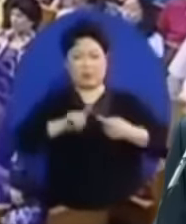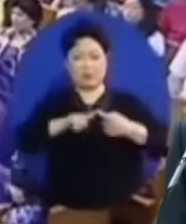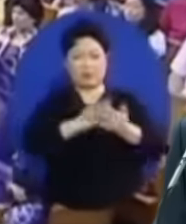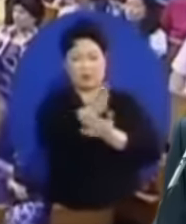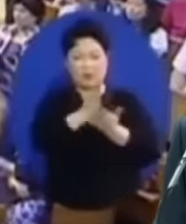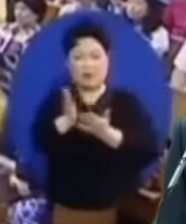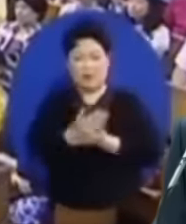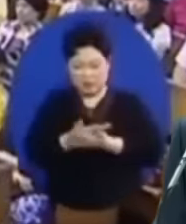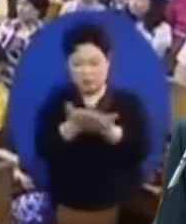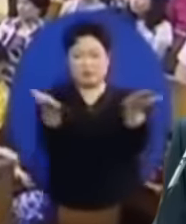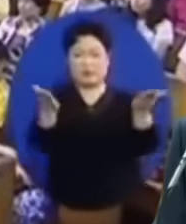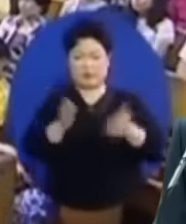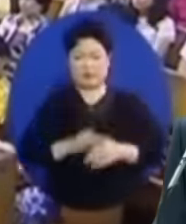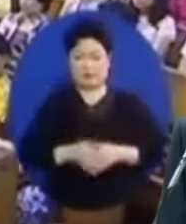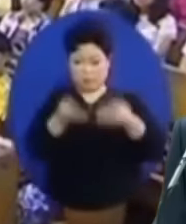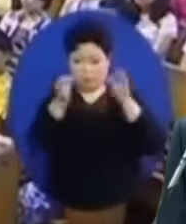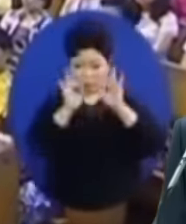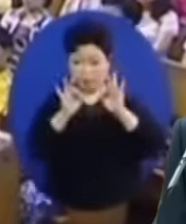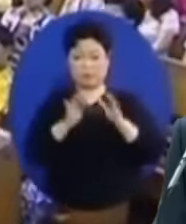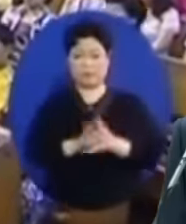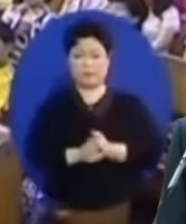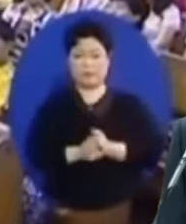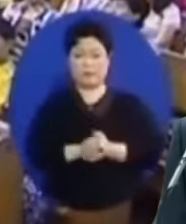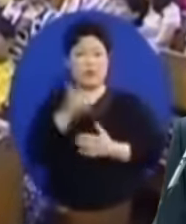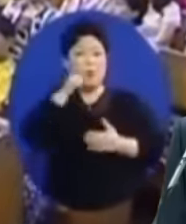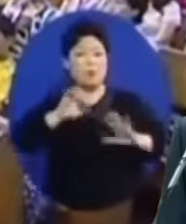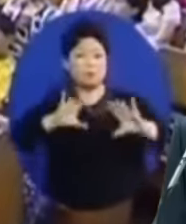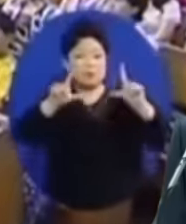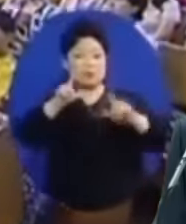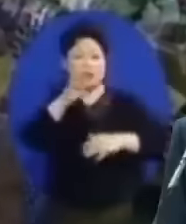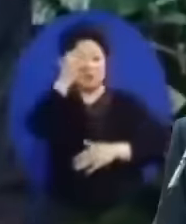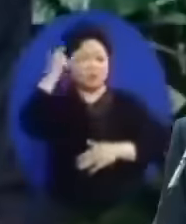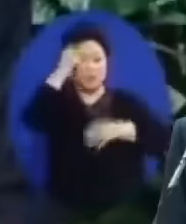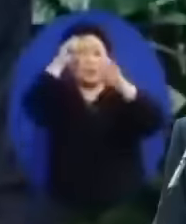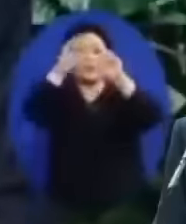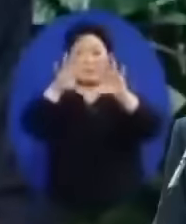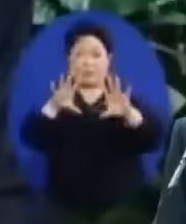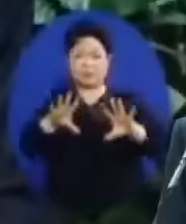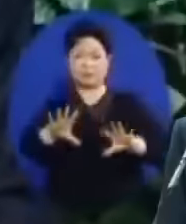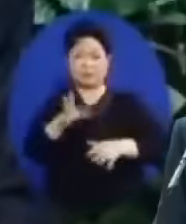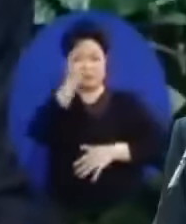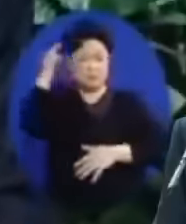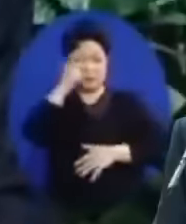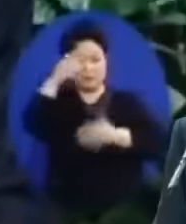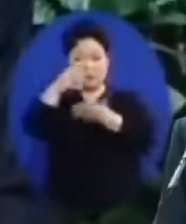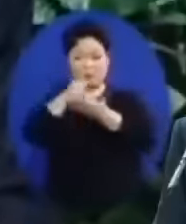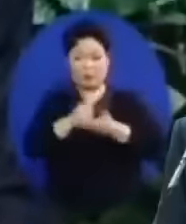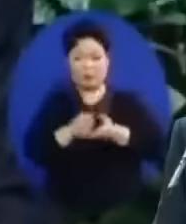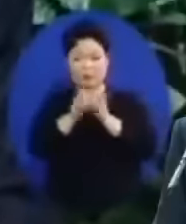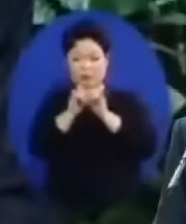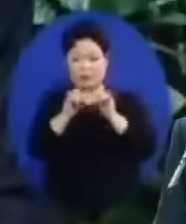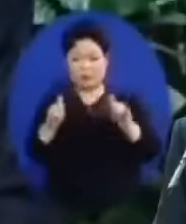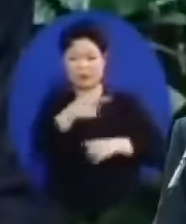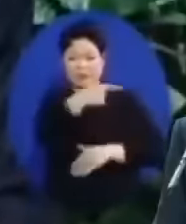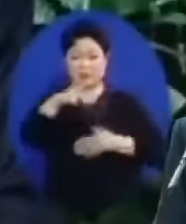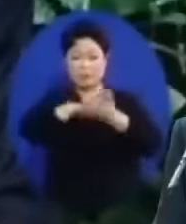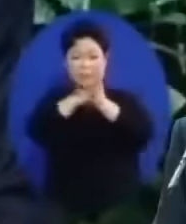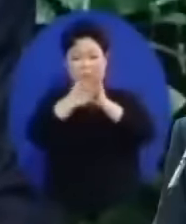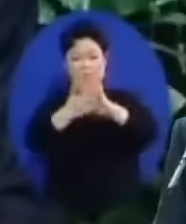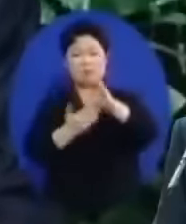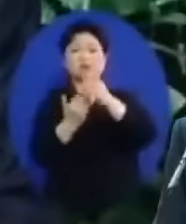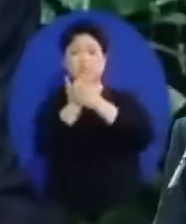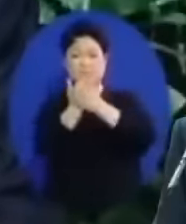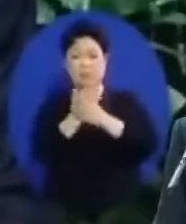줍니다. 여기에 보십시오. 오순절날 성령이 임하여 성령을 받고 사람들에게 큰 변화가